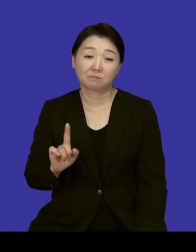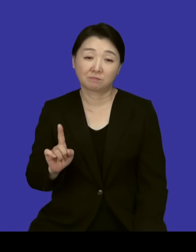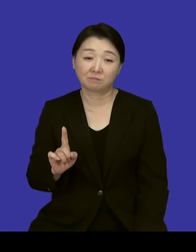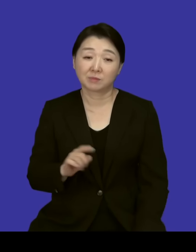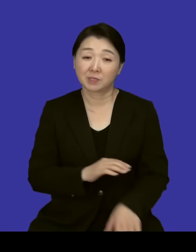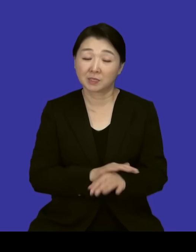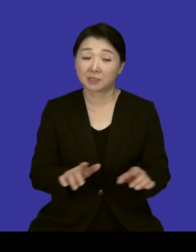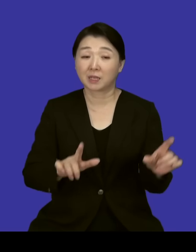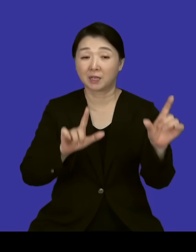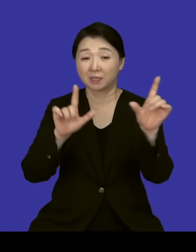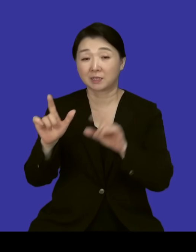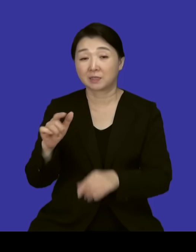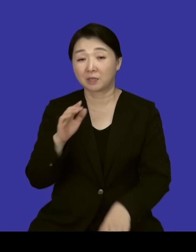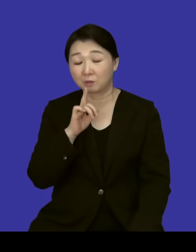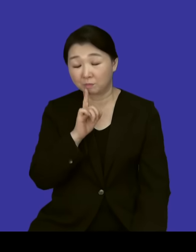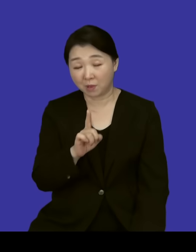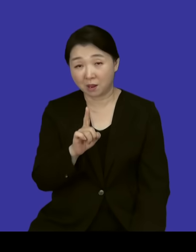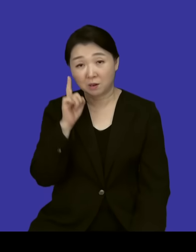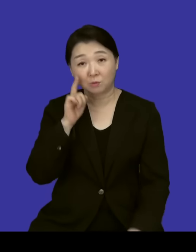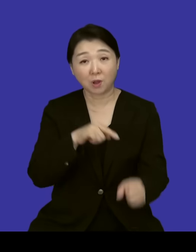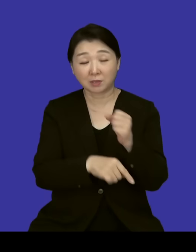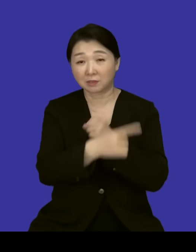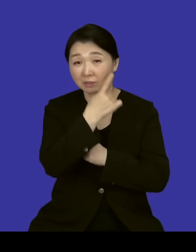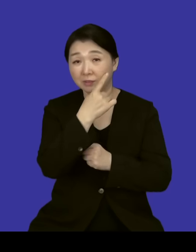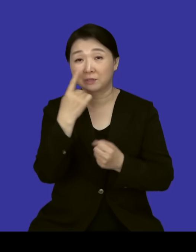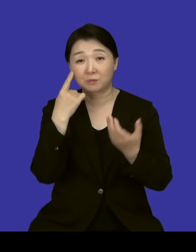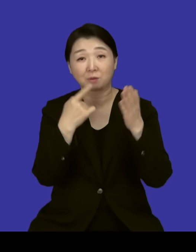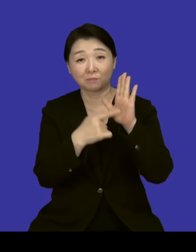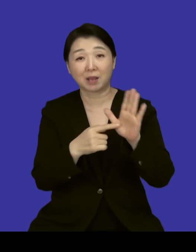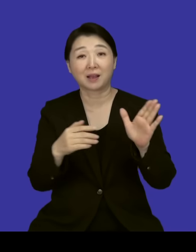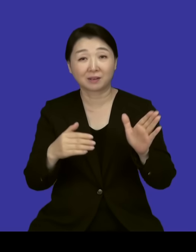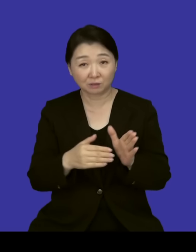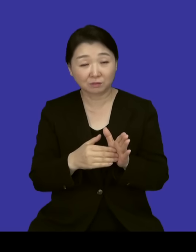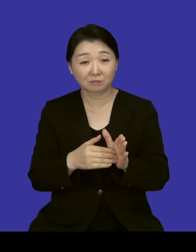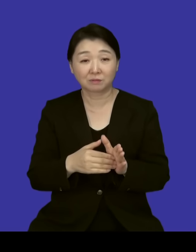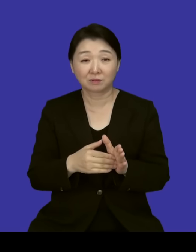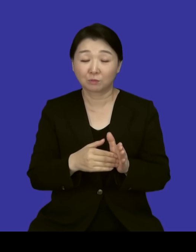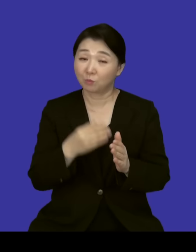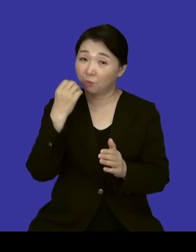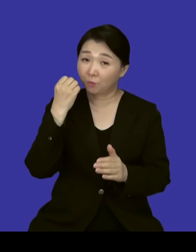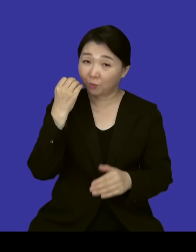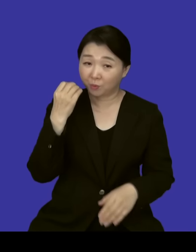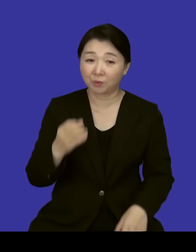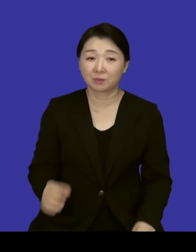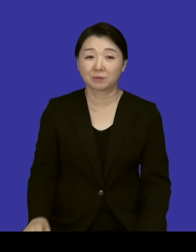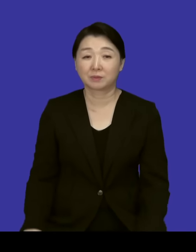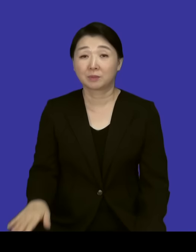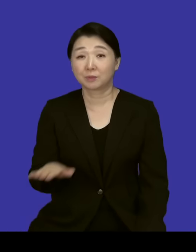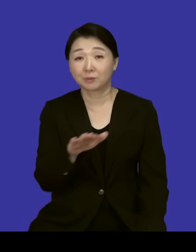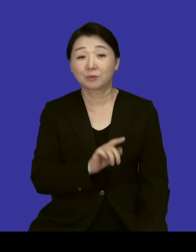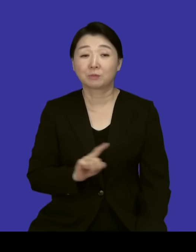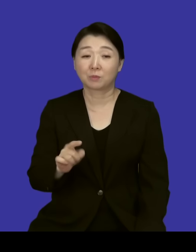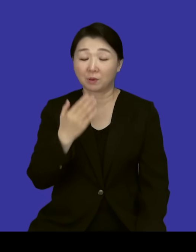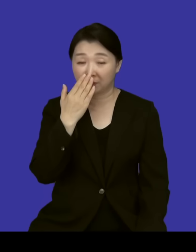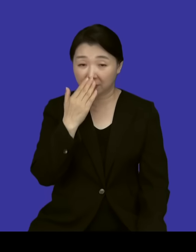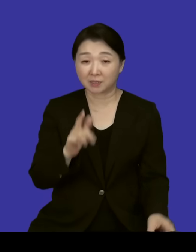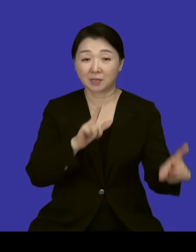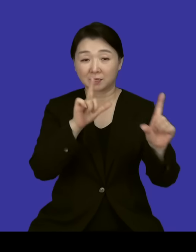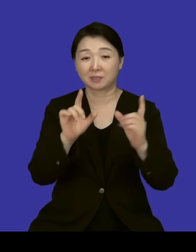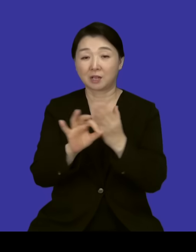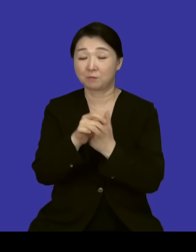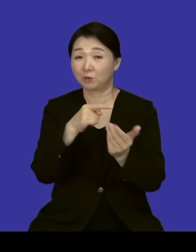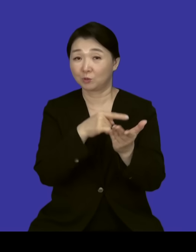사람이 잘 살게 된다라는 거 과학적으로 증명을 했더라고요. 오. 그거 좀 신기하지 않습니까? 네. 우리는 착하게 살면